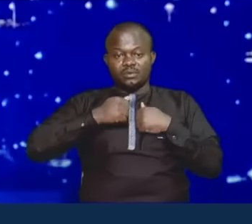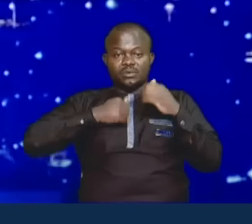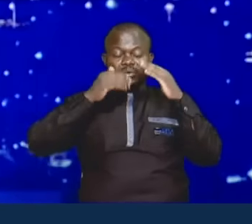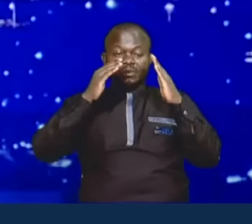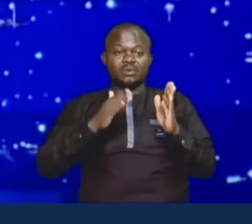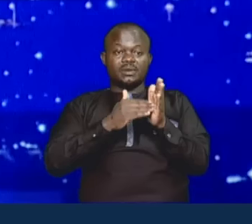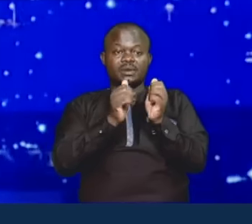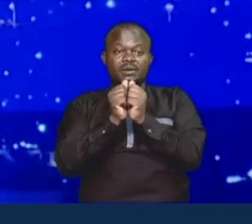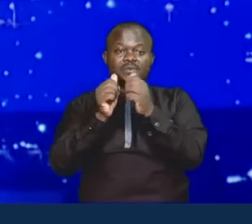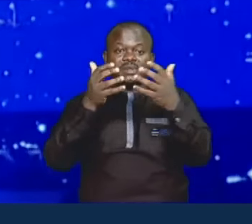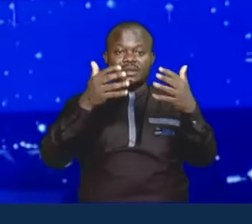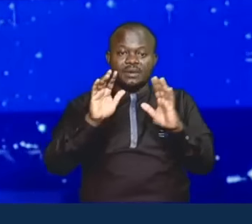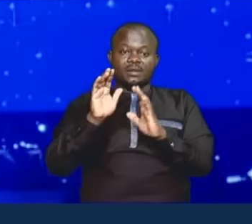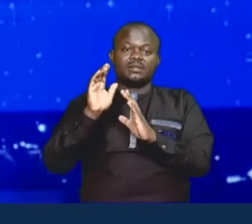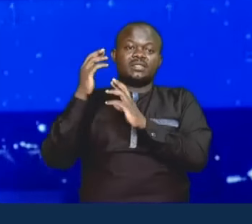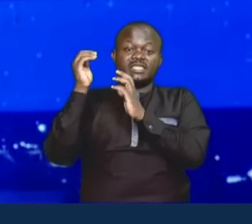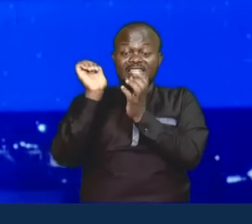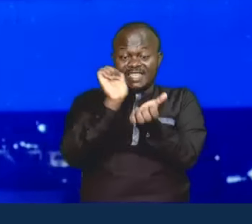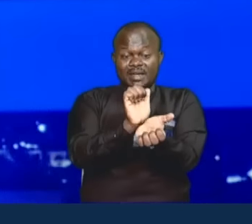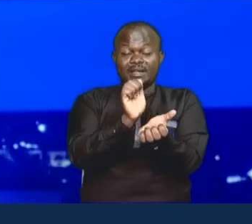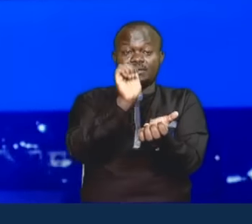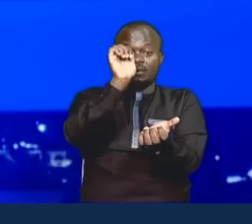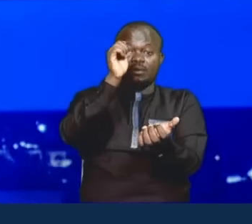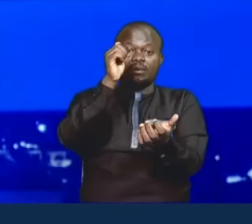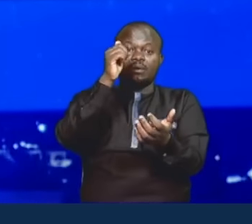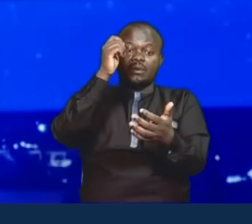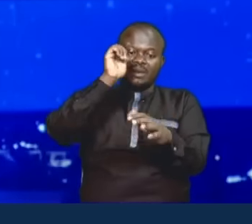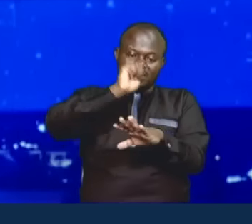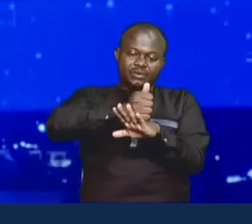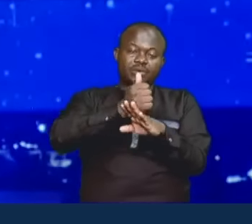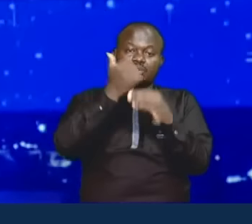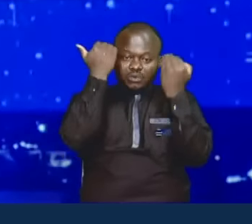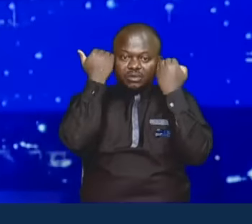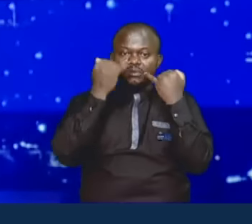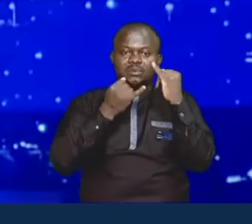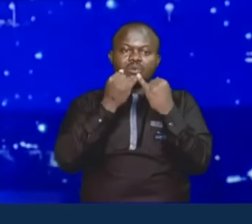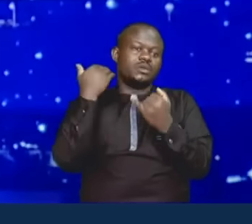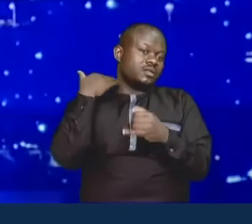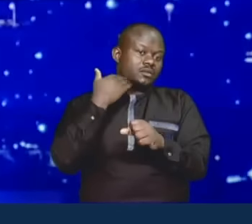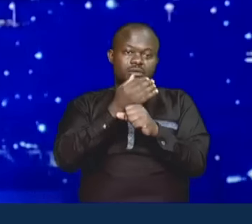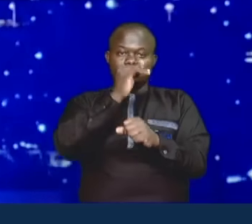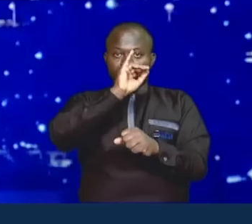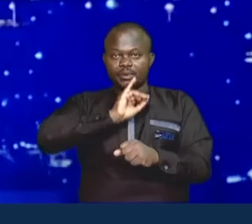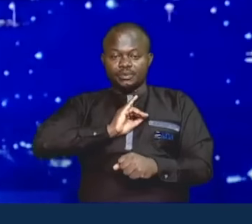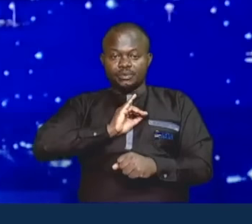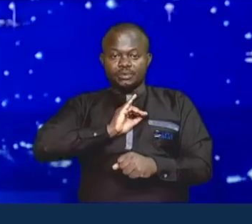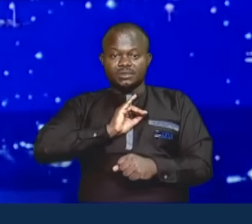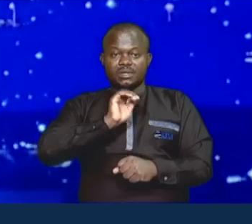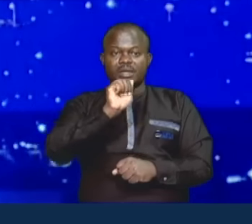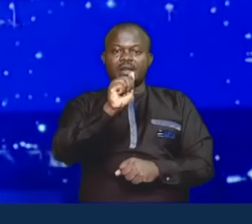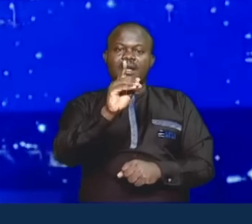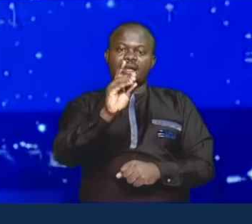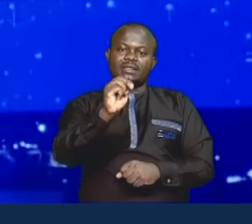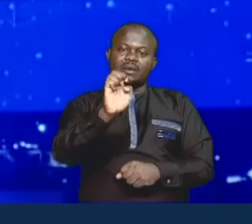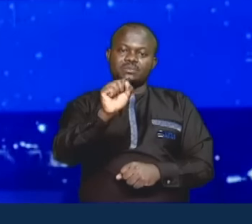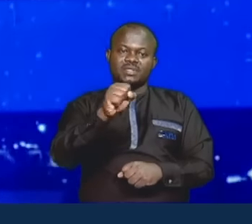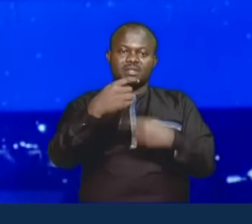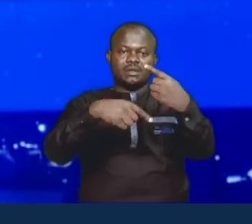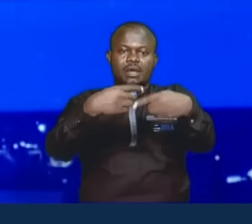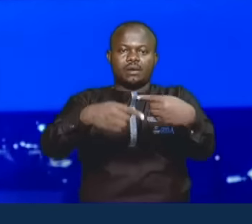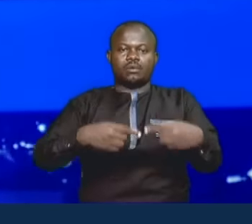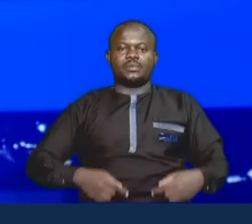ndetse n'abarangije ibihano bari barakatiwe n'urukiko mpuzamahanga kuri Jenoside yakorewe Abatutsi. Adams Kwizera arakomeza